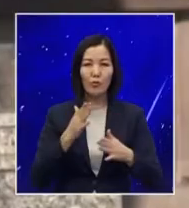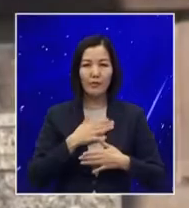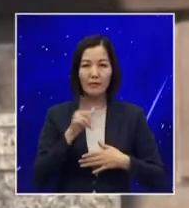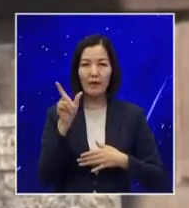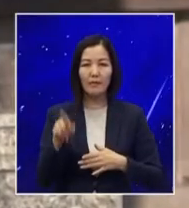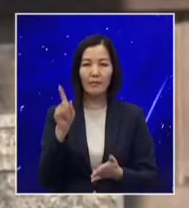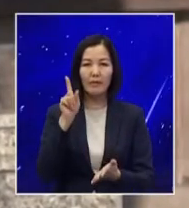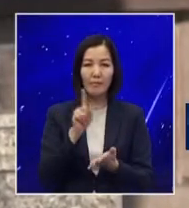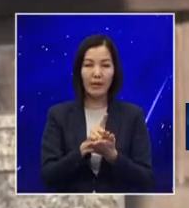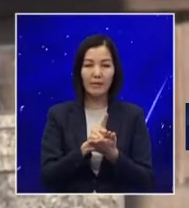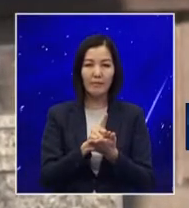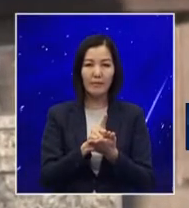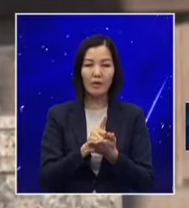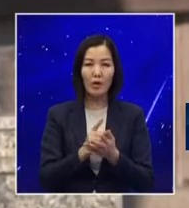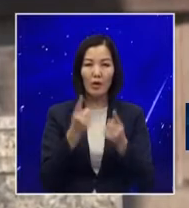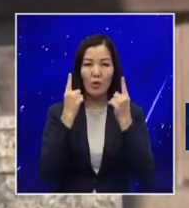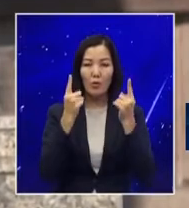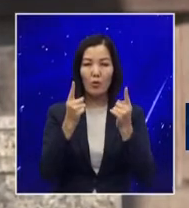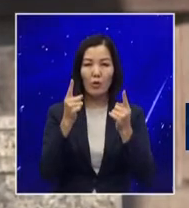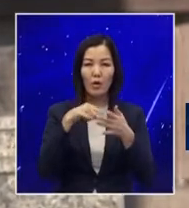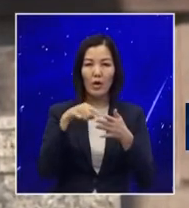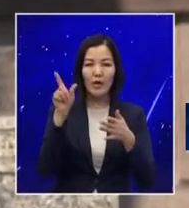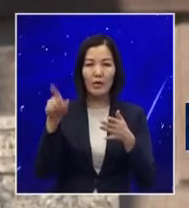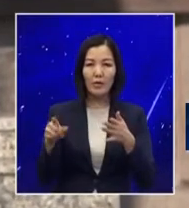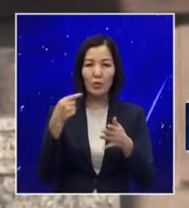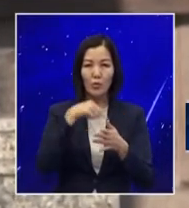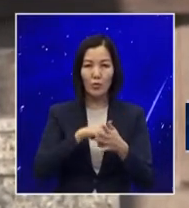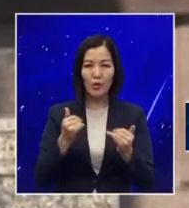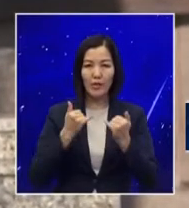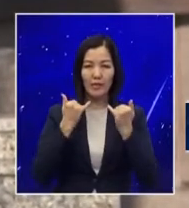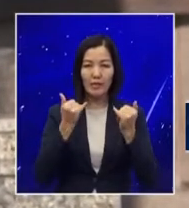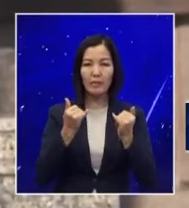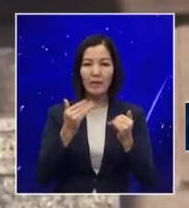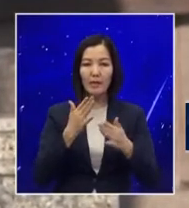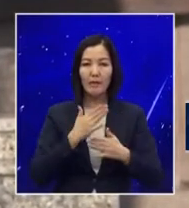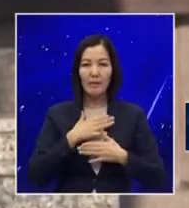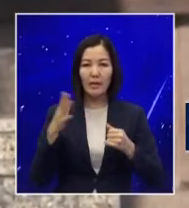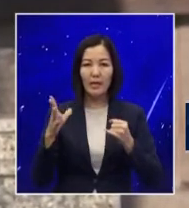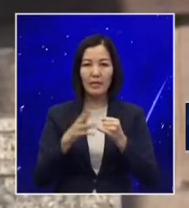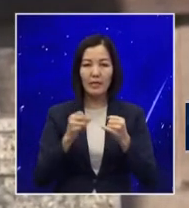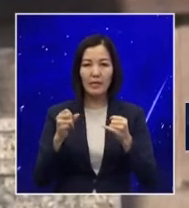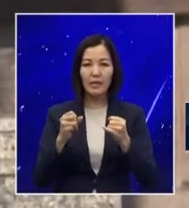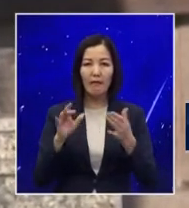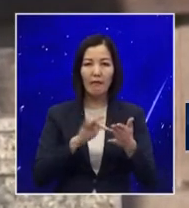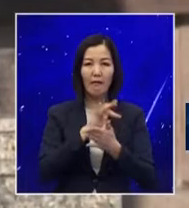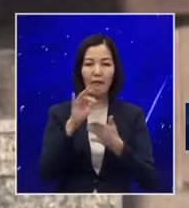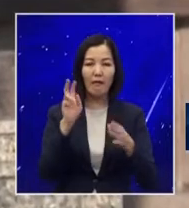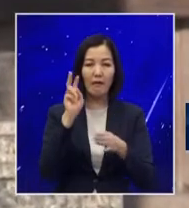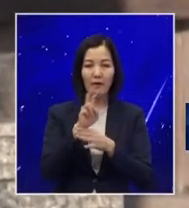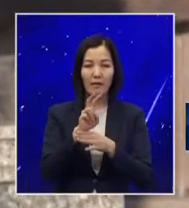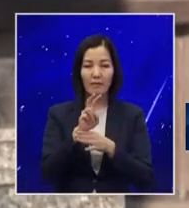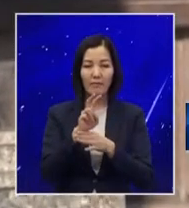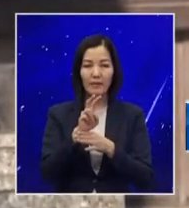парызымыз. Ұлы ақынның рухына тағзым ету үшін мен осы қасиетті топыраққа арнайы келіп